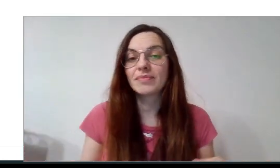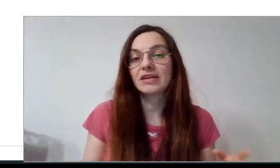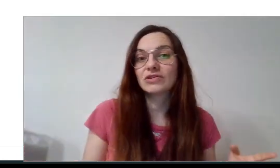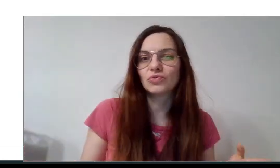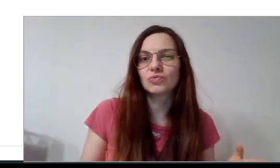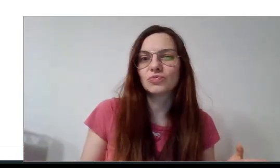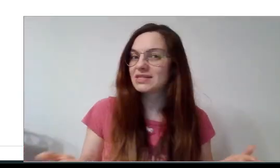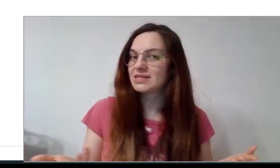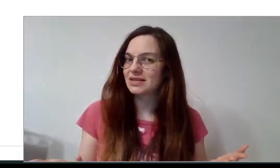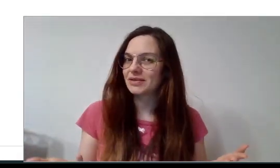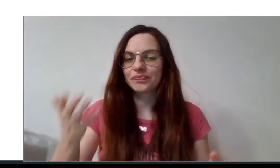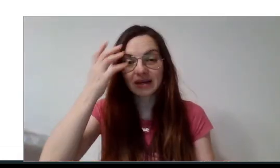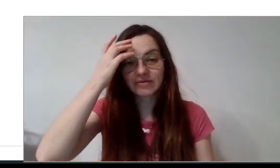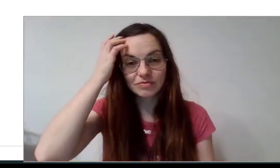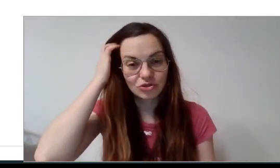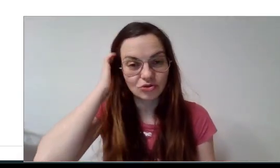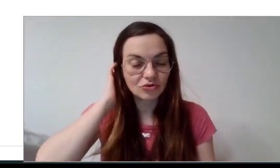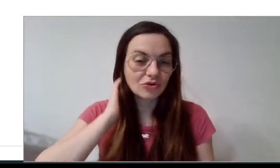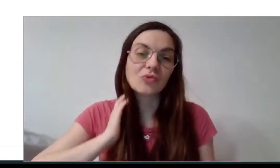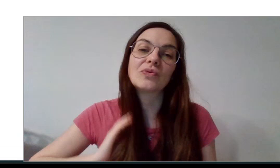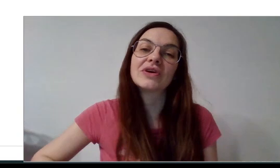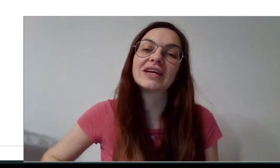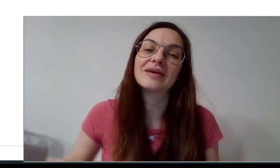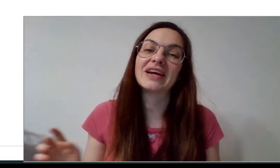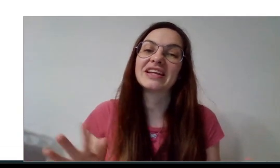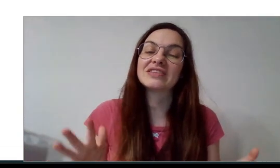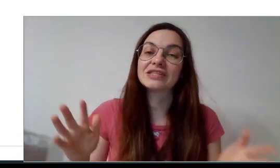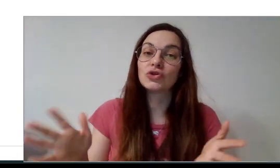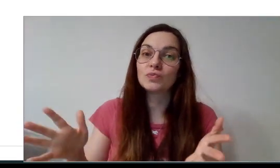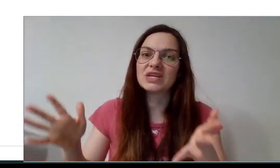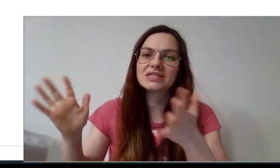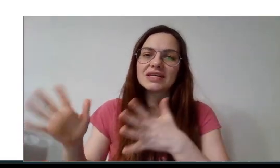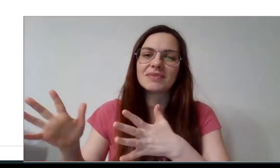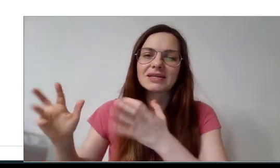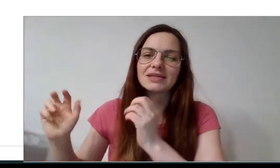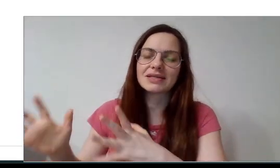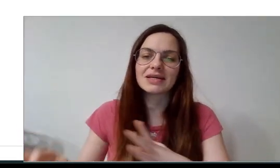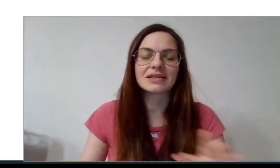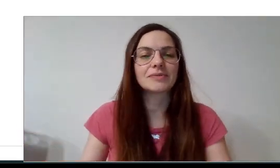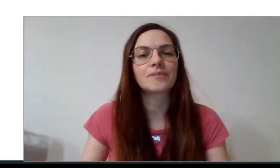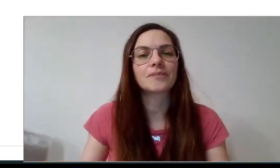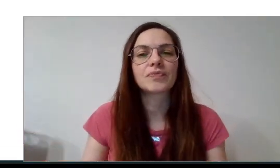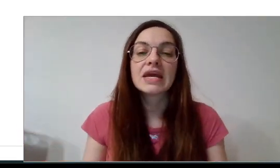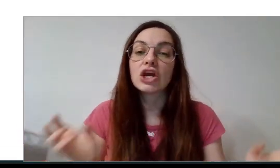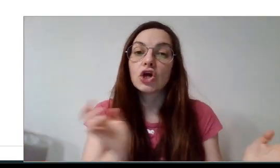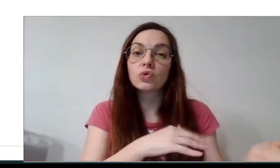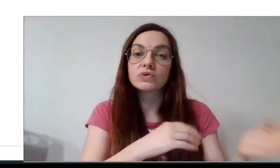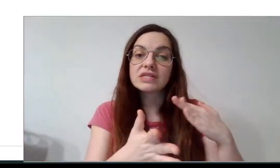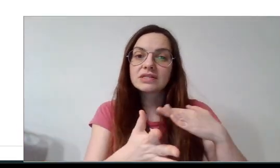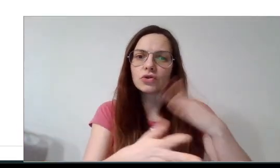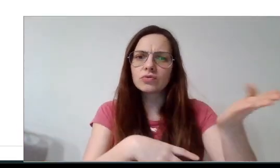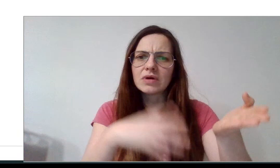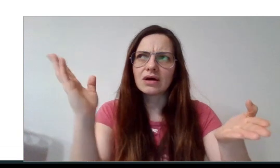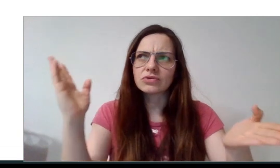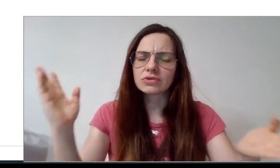ich habe etwas Dummes gesagt. Rekao sam nešto glupo, ich habe etwas Dummes gemacht, gesagt. Ili du